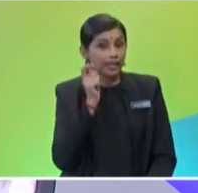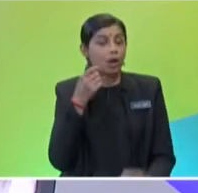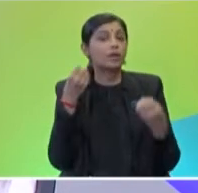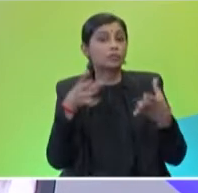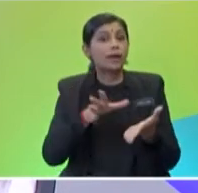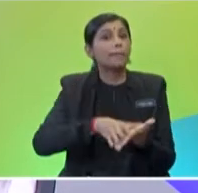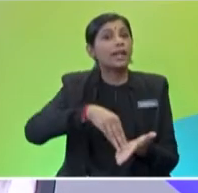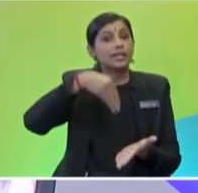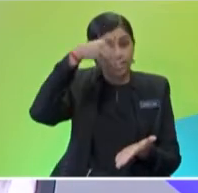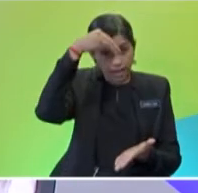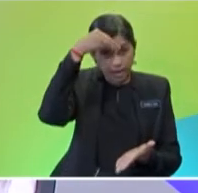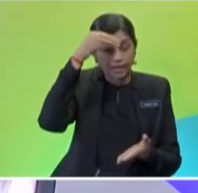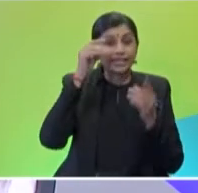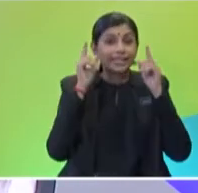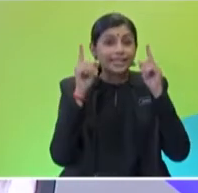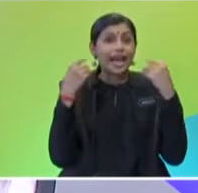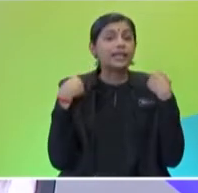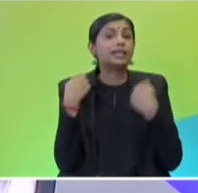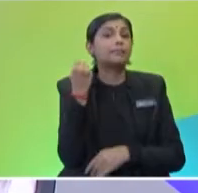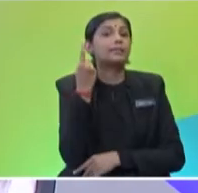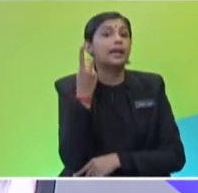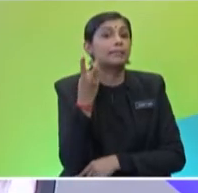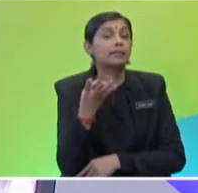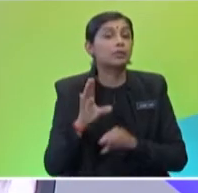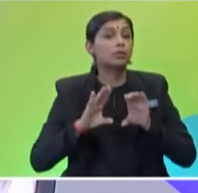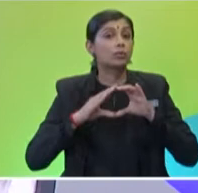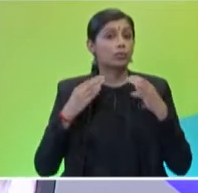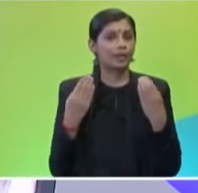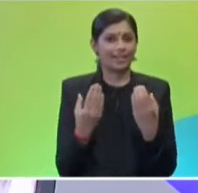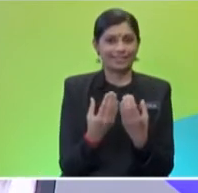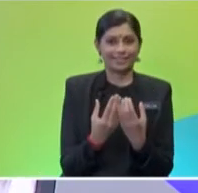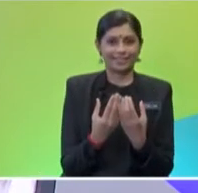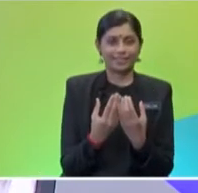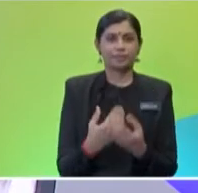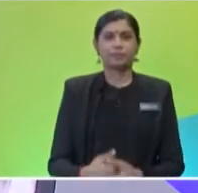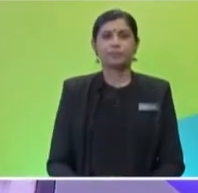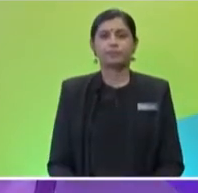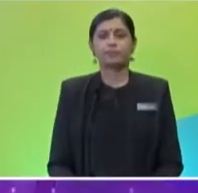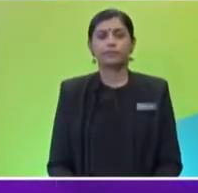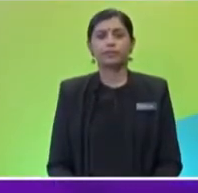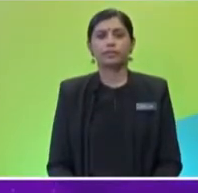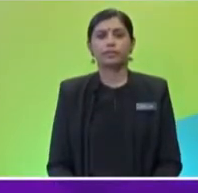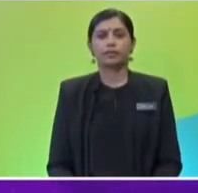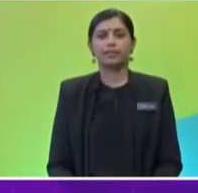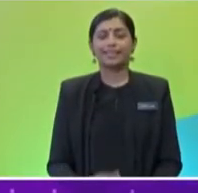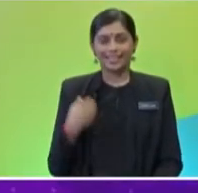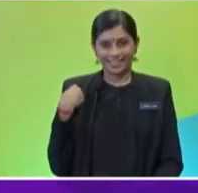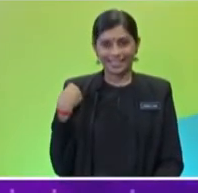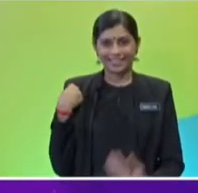awalnya, okey, kita tahu bahawa melalui paparan ada